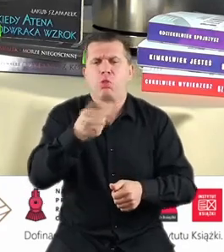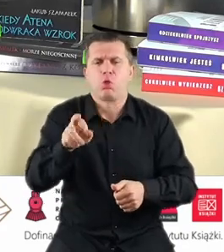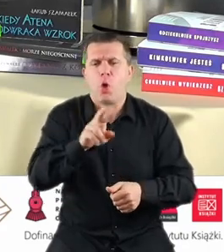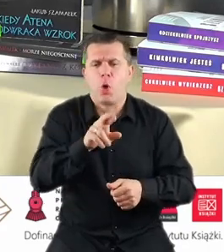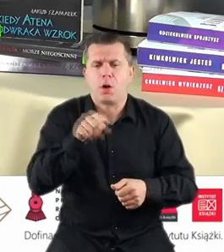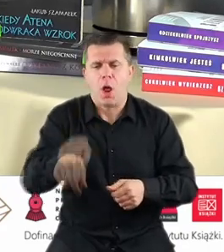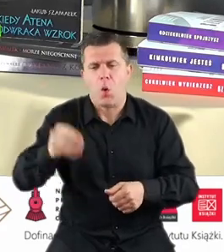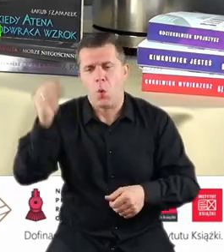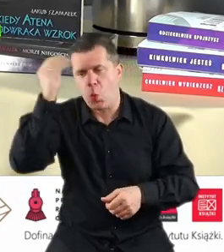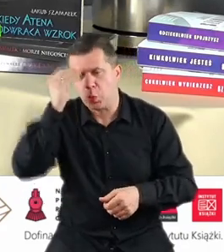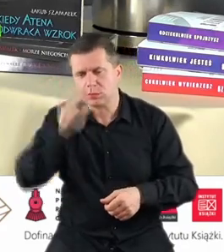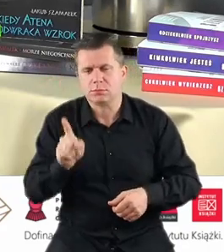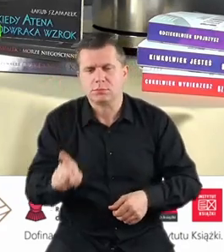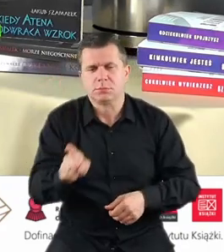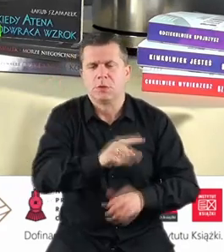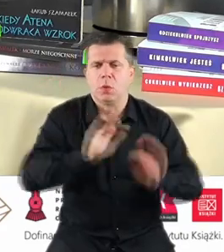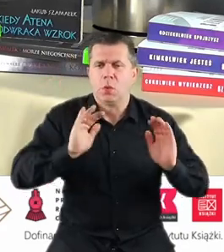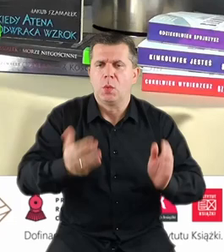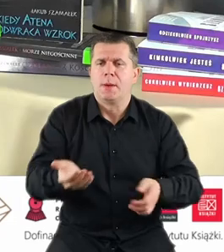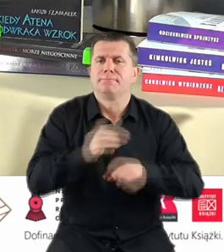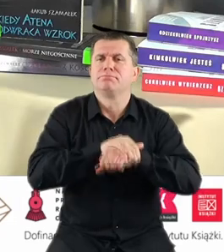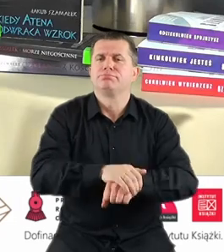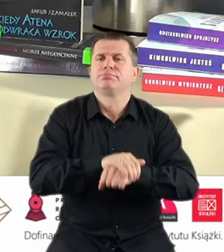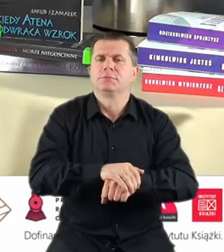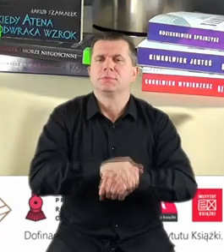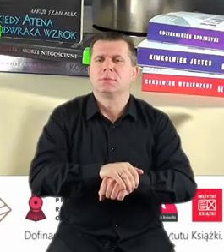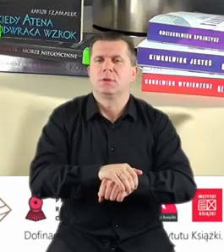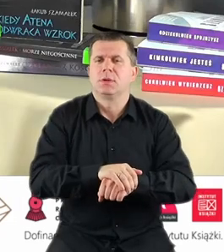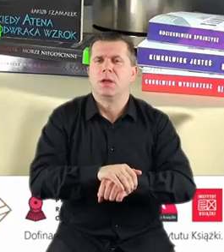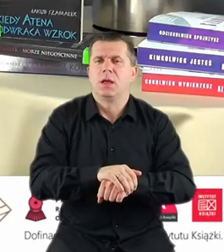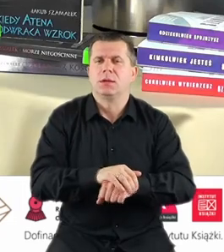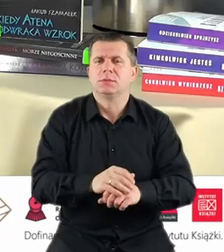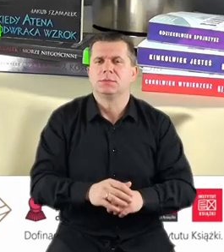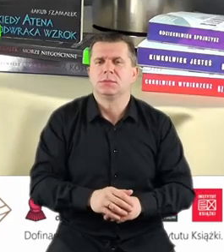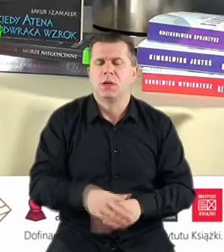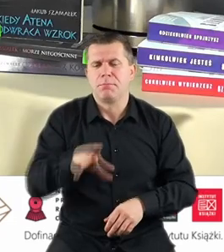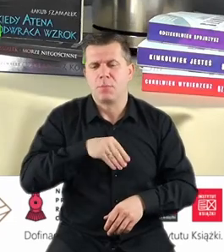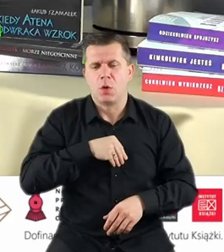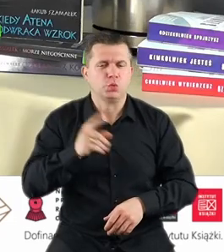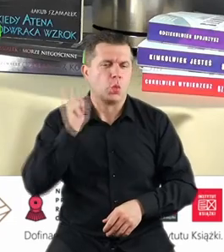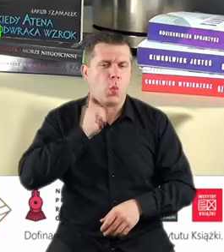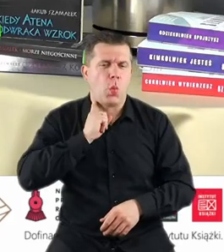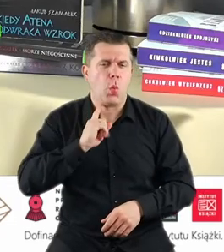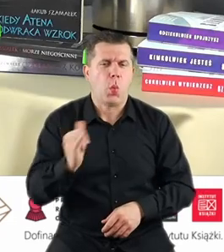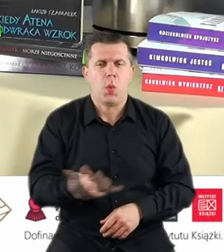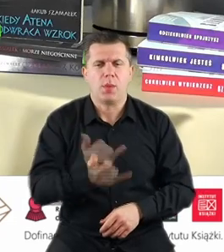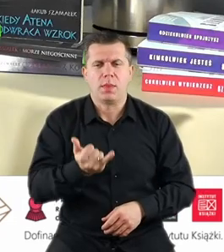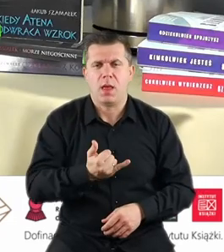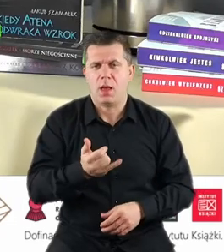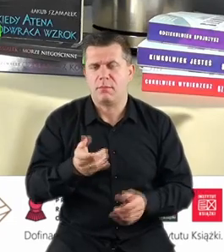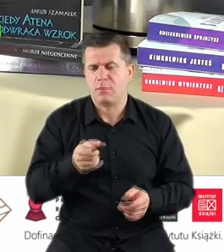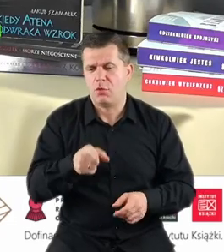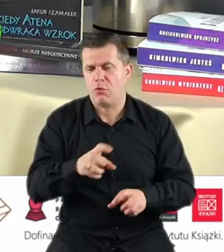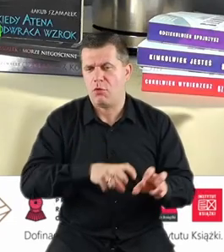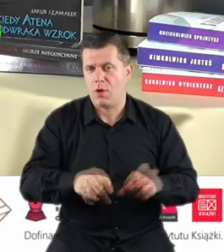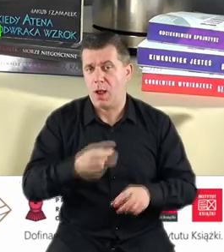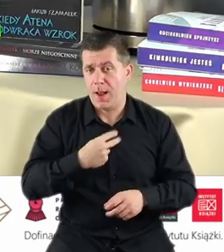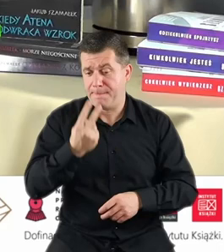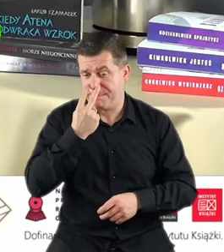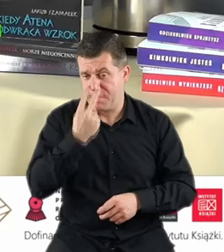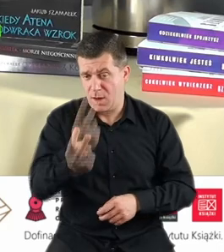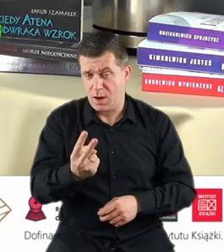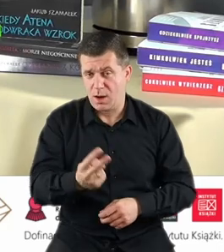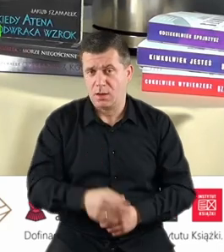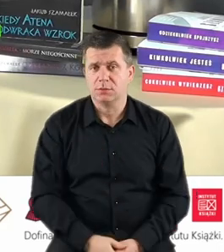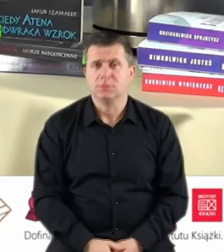i to była męska przyjaźń i tak dalej, co jeszcze jakby można udawać, czytając dialogi Platona, że o to chodziło, ale jak się na przykład patrzy